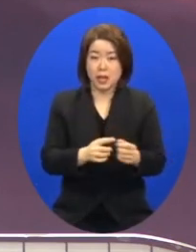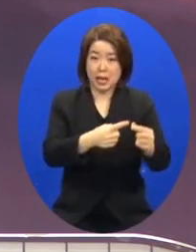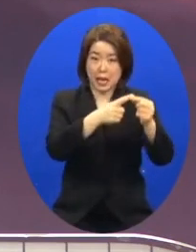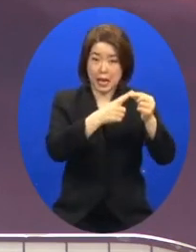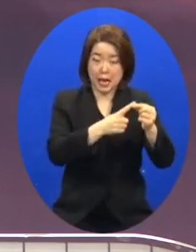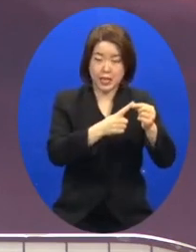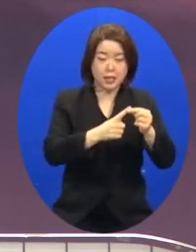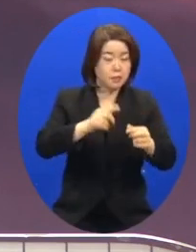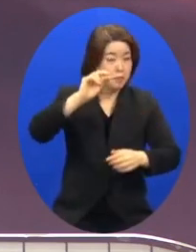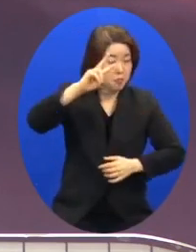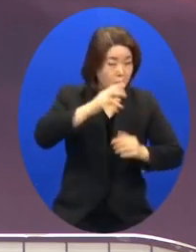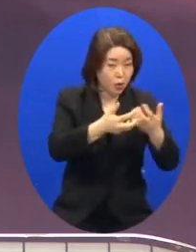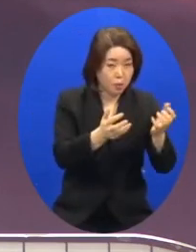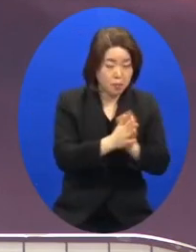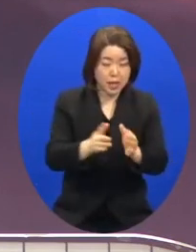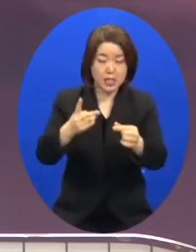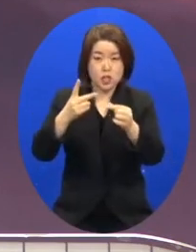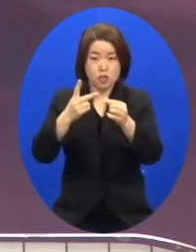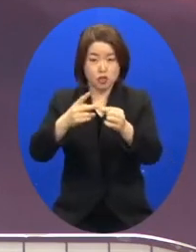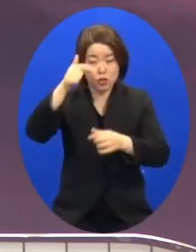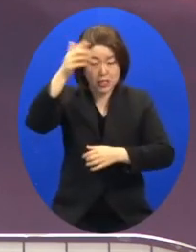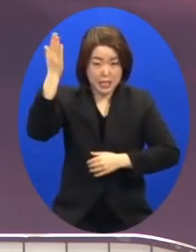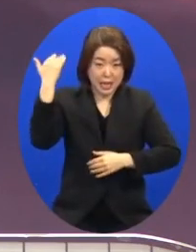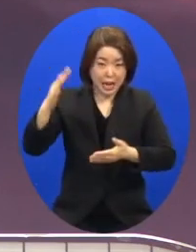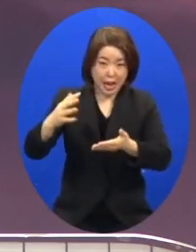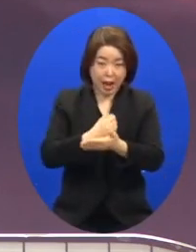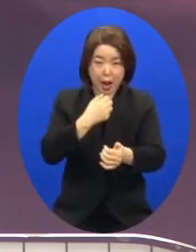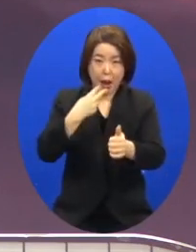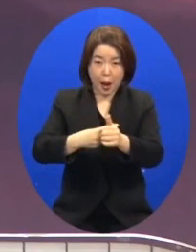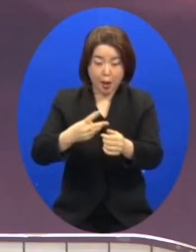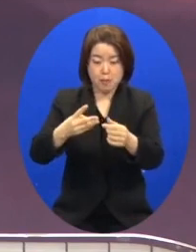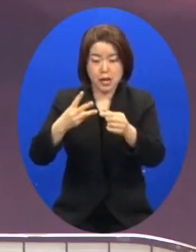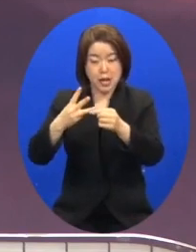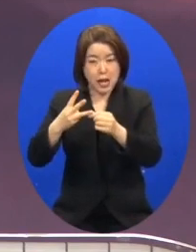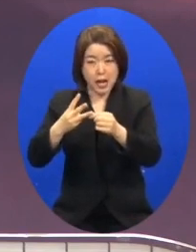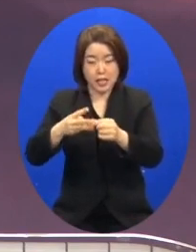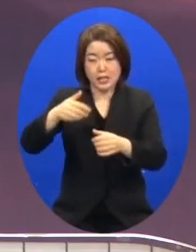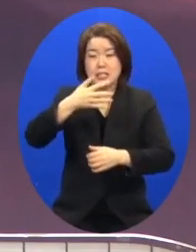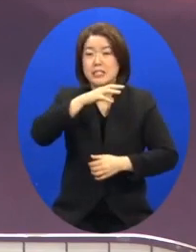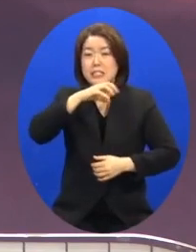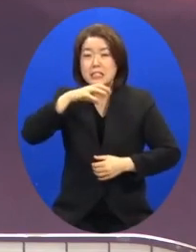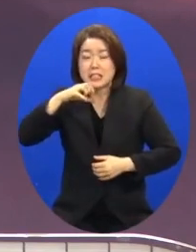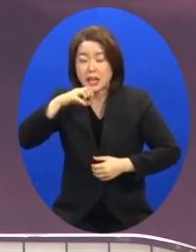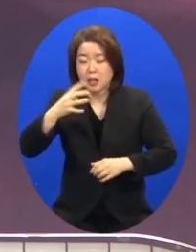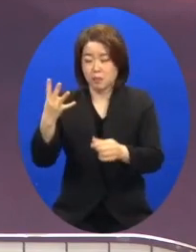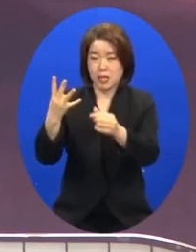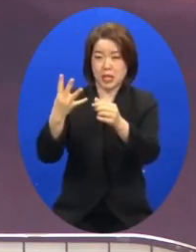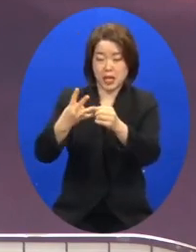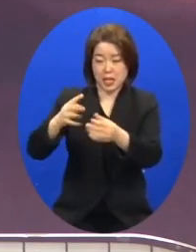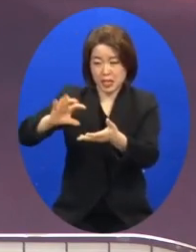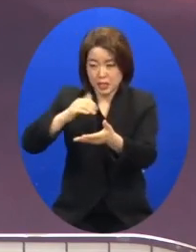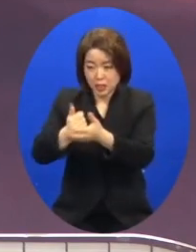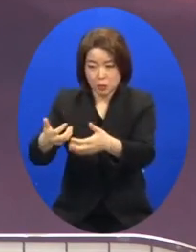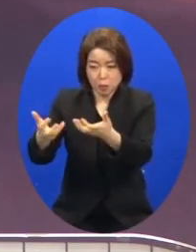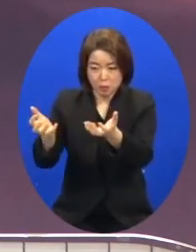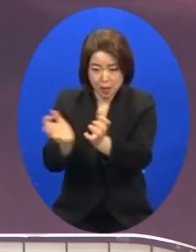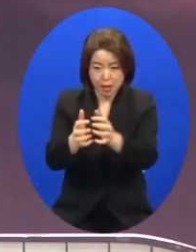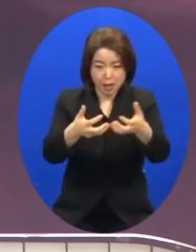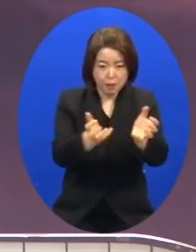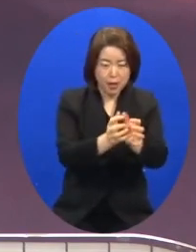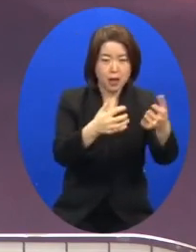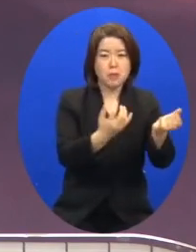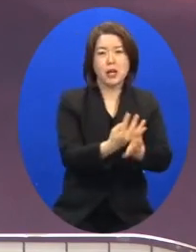1 않으나 블로 파 하나님 갭 아파 하나는 그리스도 파 아 이렇게 대표적인 박 아내의 파가 있었습니다